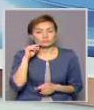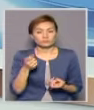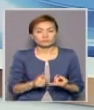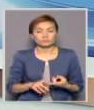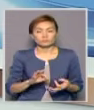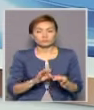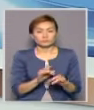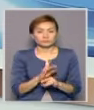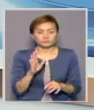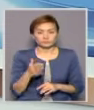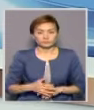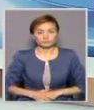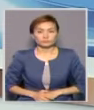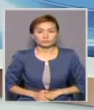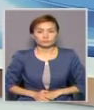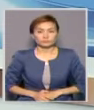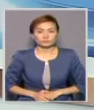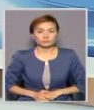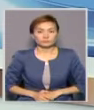подробности в следующем сюжете